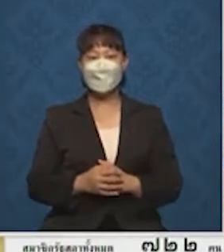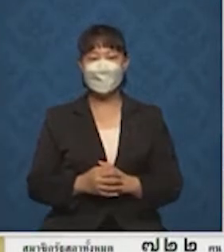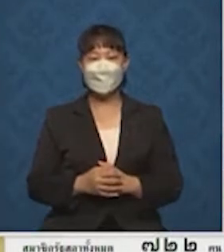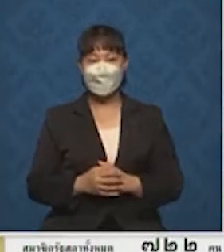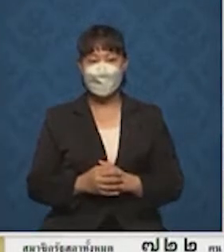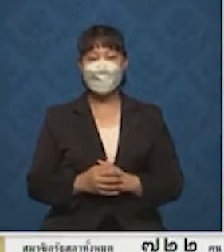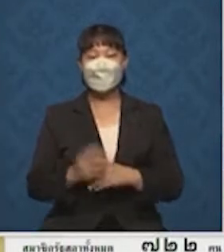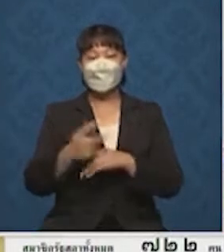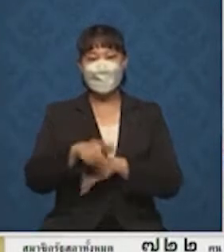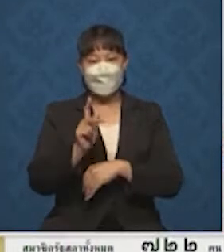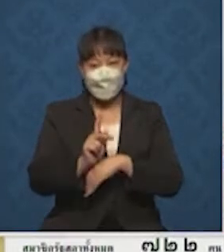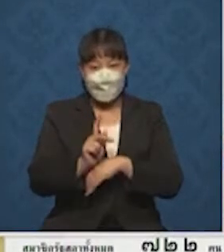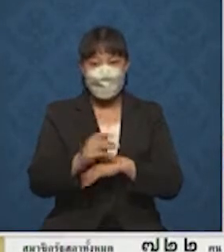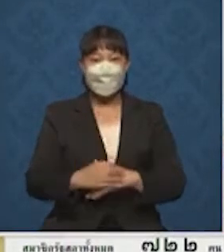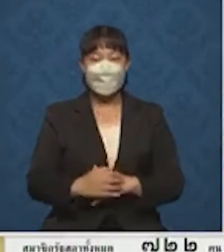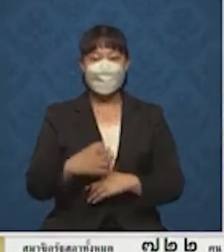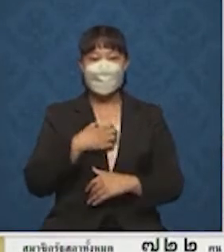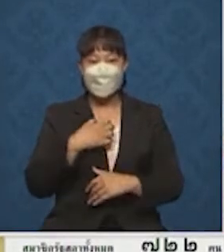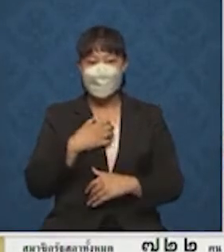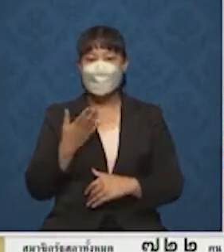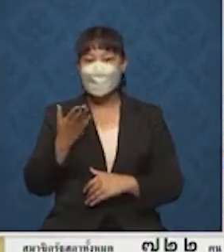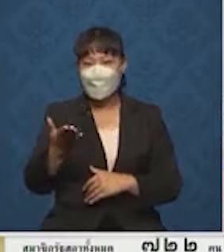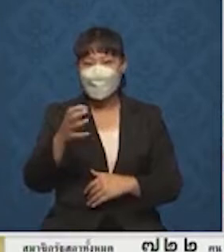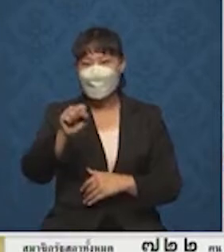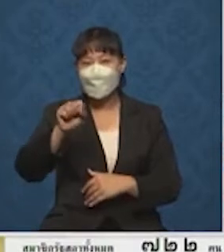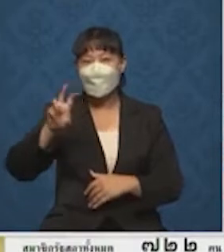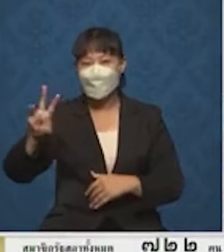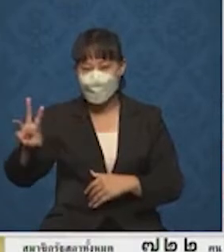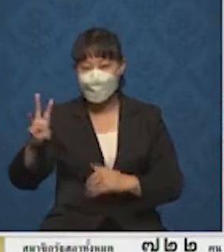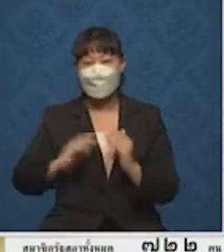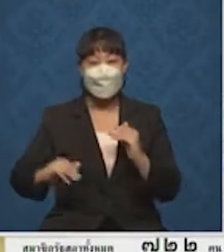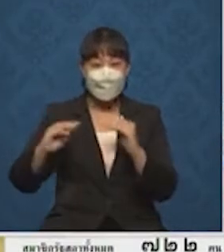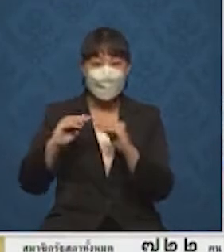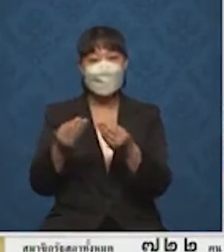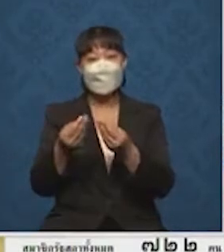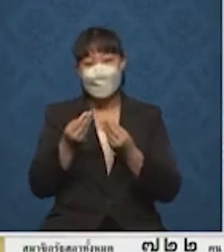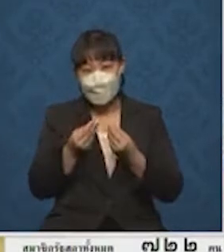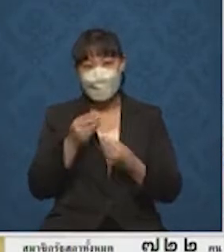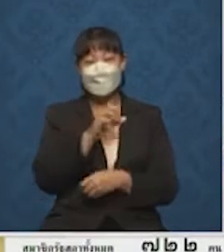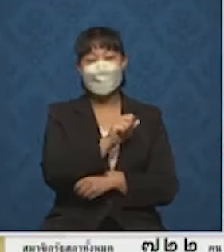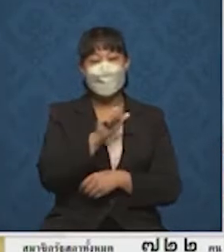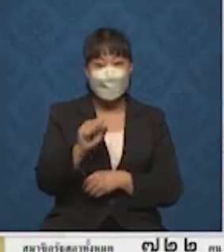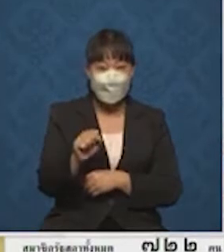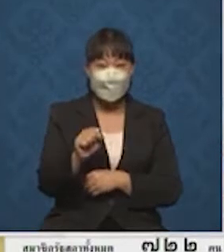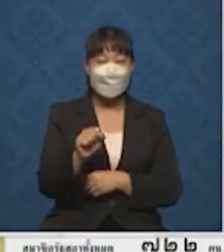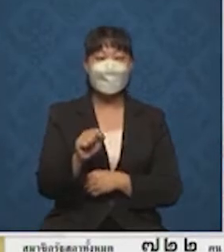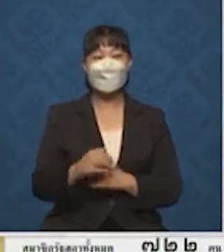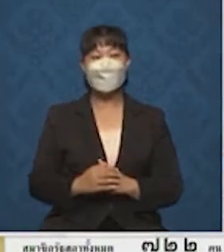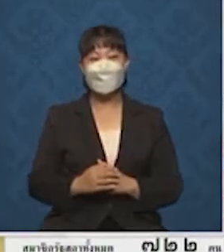ทํทานธกรบผมอยากให้วุธิสภาต้องให้ฟเป็ธรรมสมาชิสภาผู้แทนละสะดอนด้วย